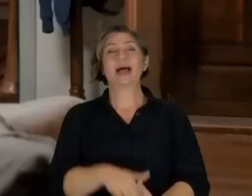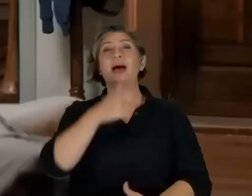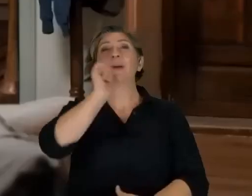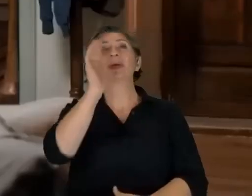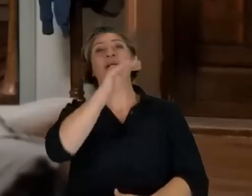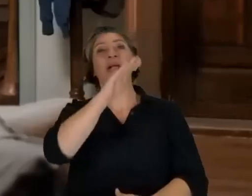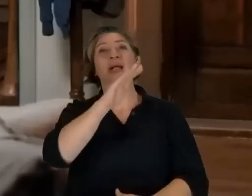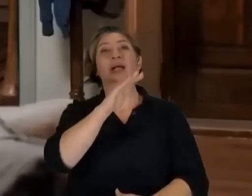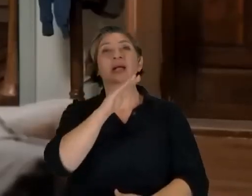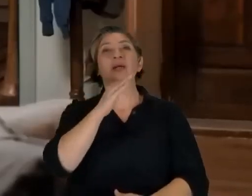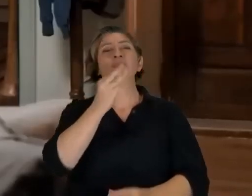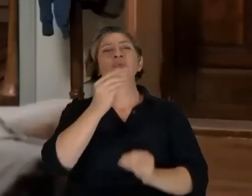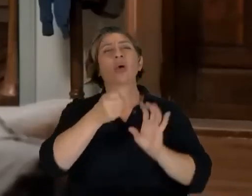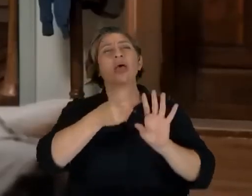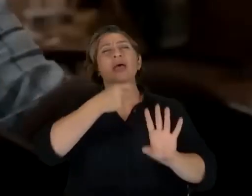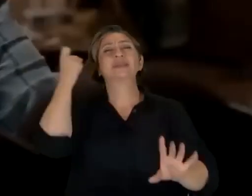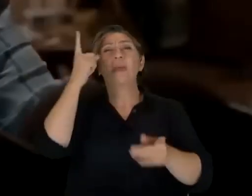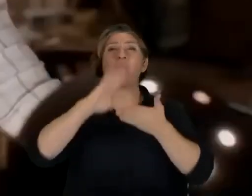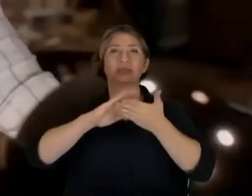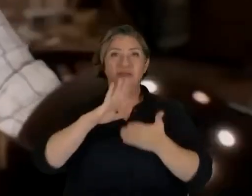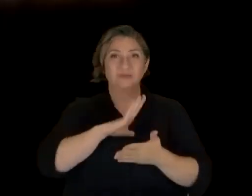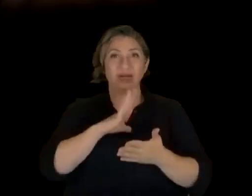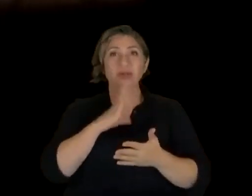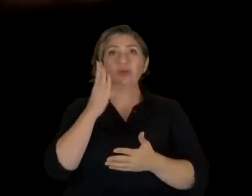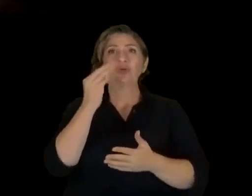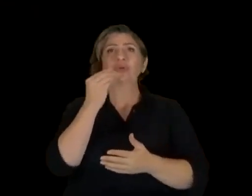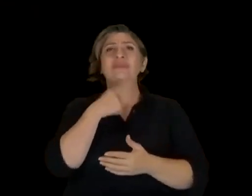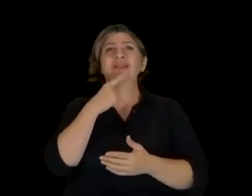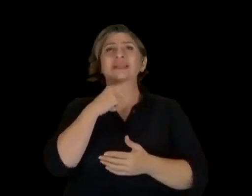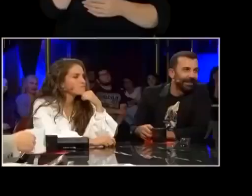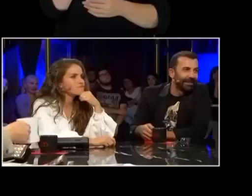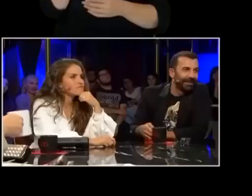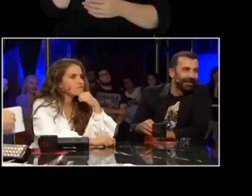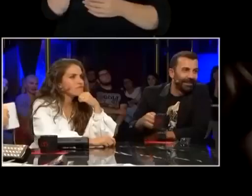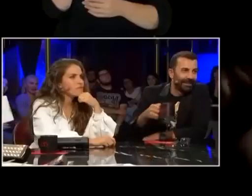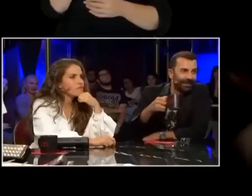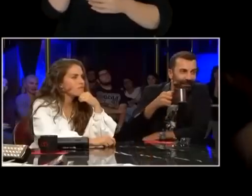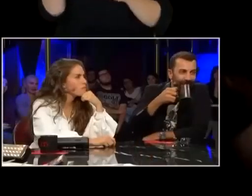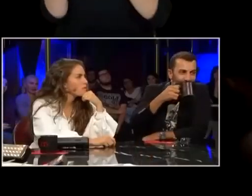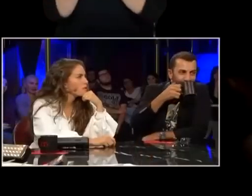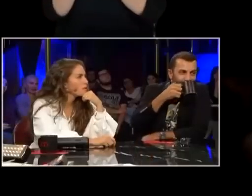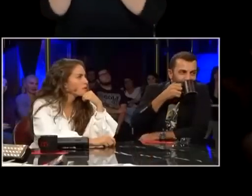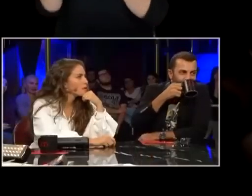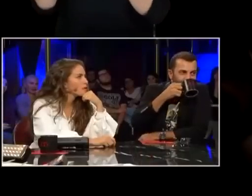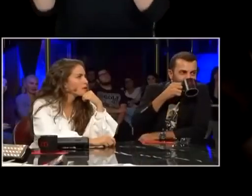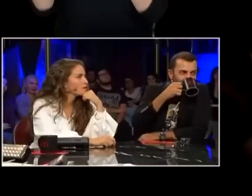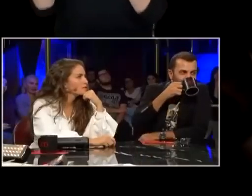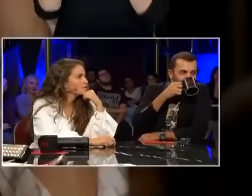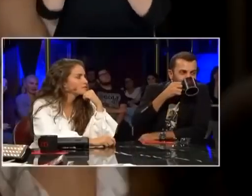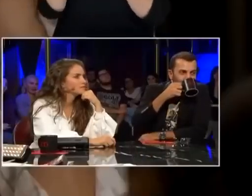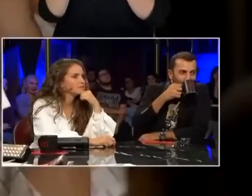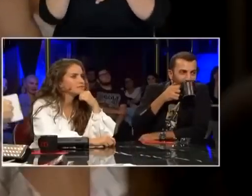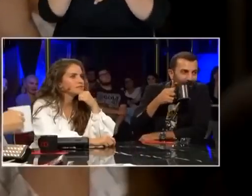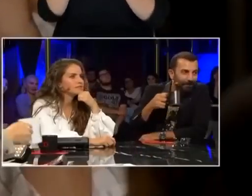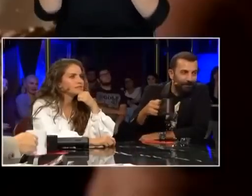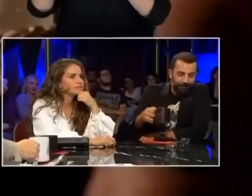Abi film ta eskiden bir arkadaşım vardı. Ya çok tatlı bir kızdı bu lisedeyken. Yani biz bir ara böyle bir yakınlaşır gibi de olduk.